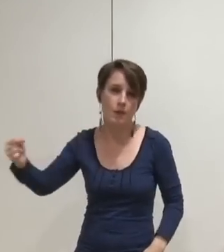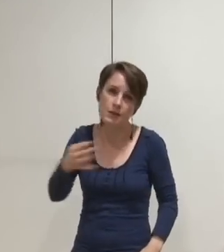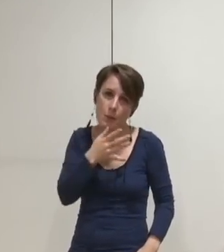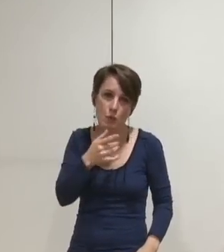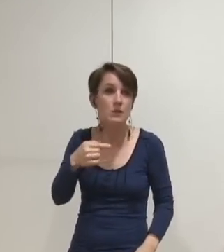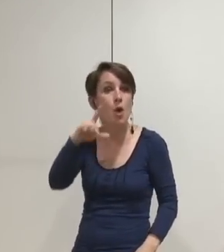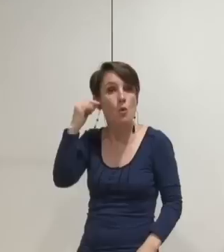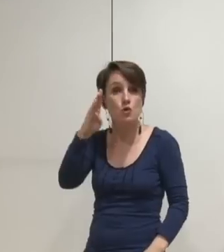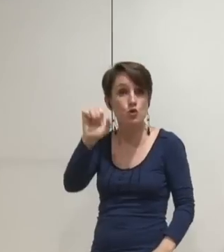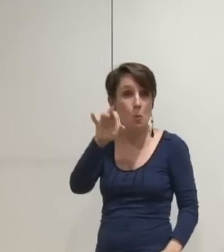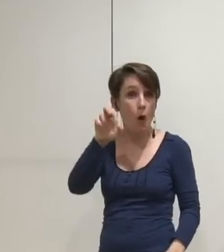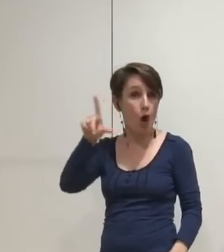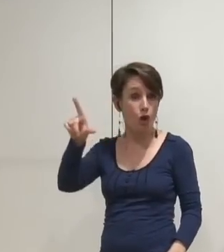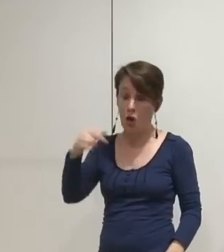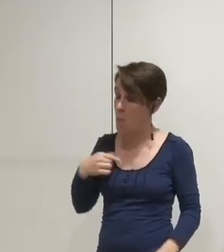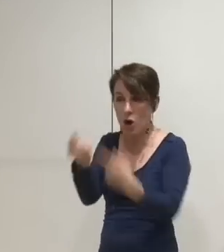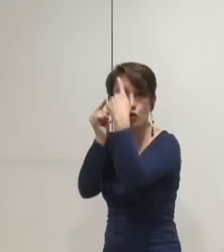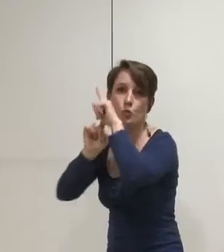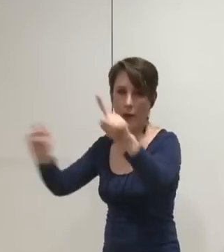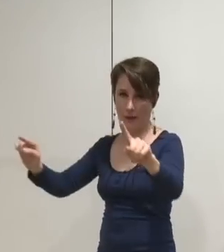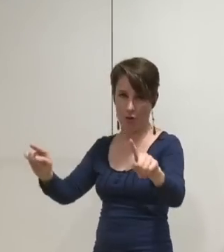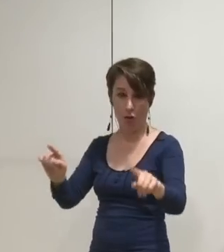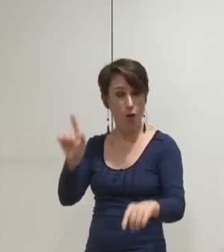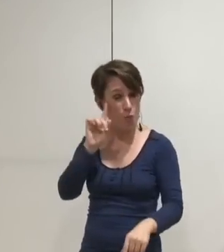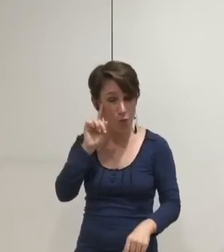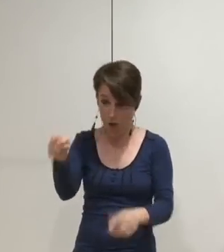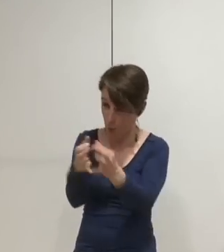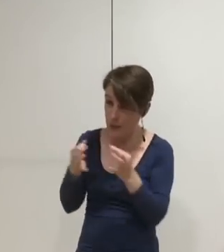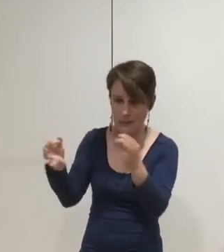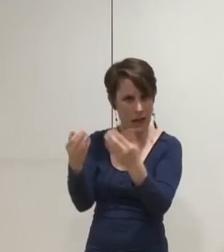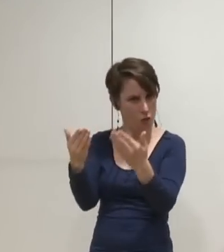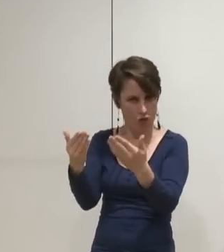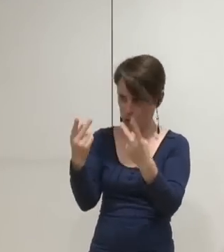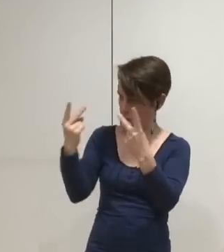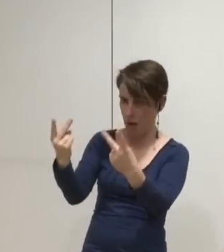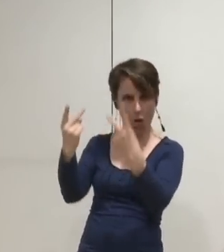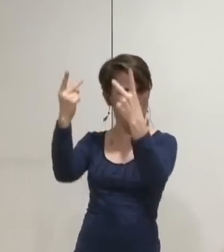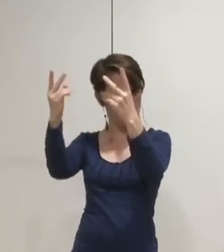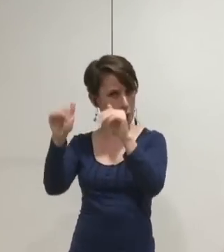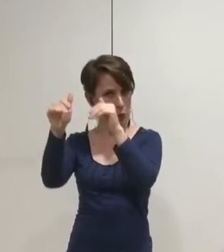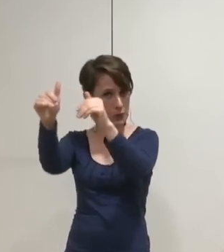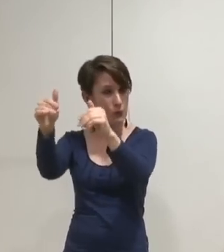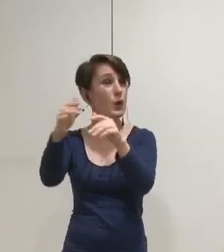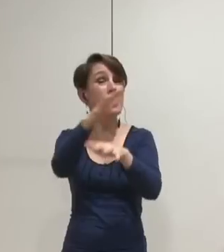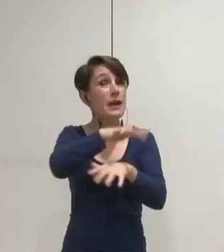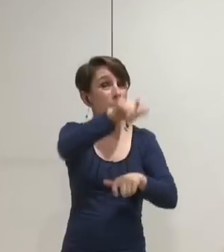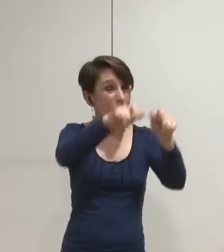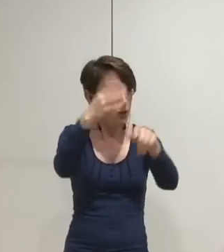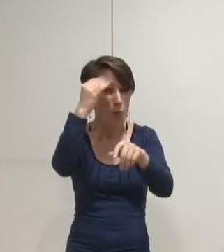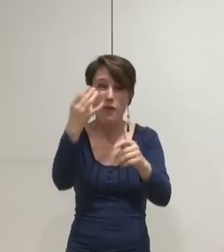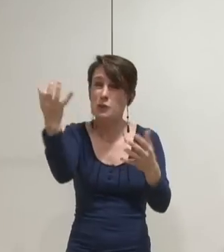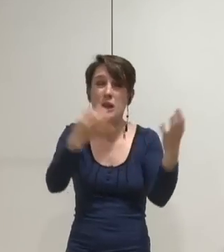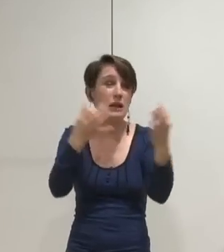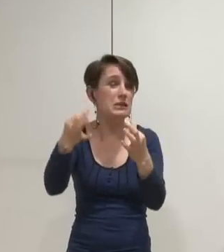seulement c'est un équipement qui est valide encore aujourd'hui dans son fonctionnement mais qui est même reconnu par les professionnels comme exceptionnel